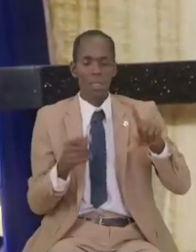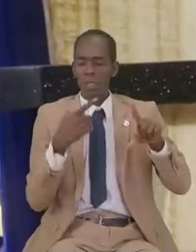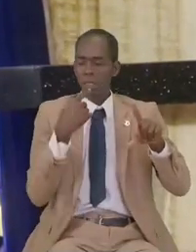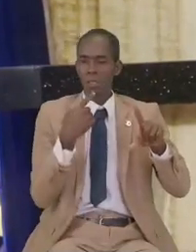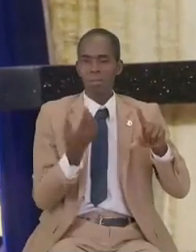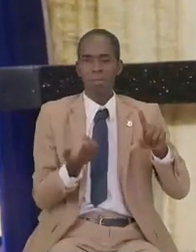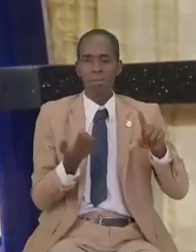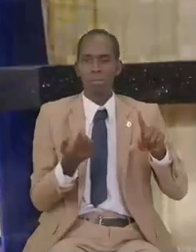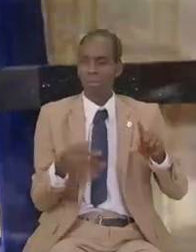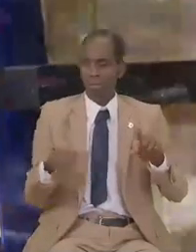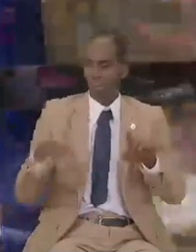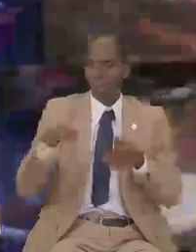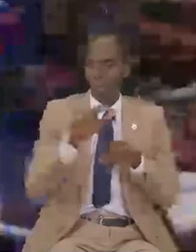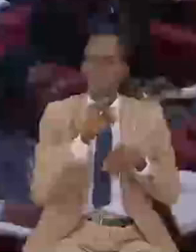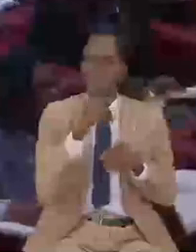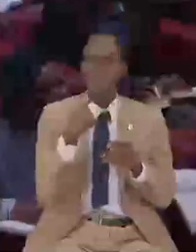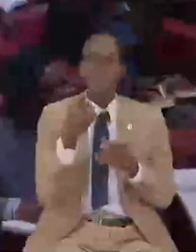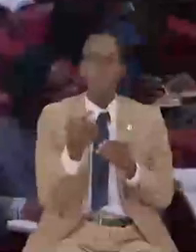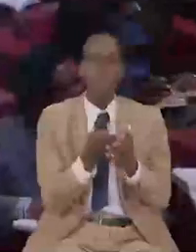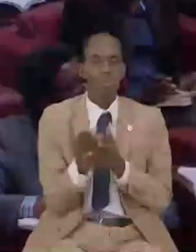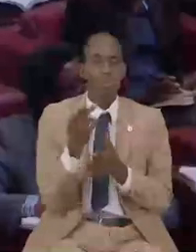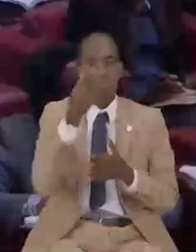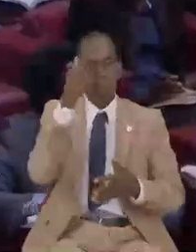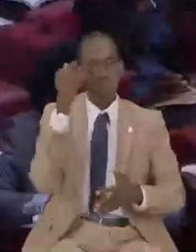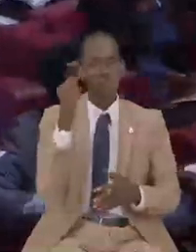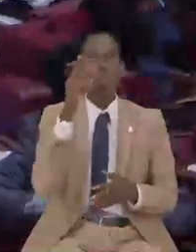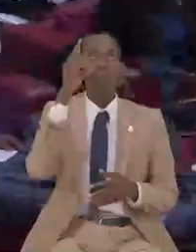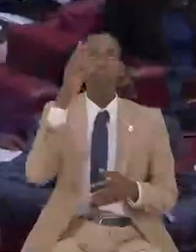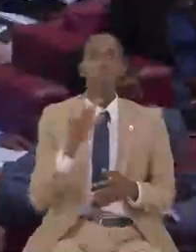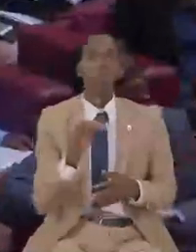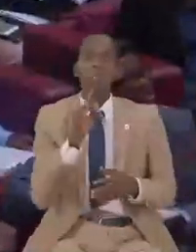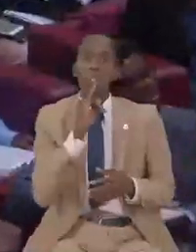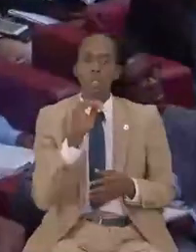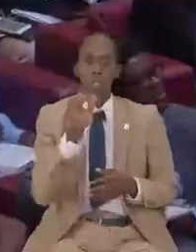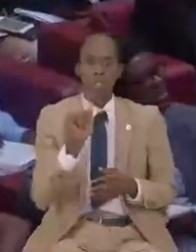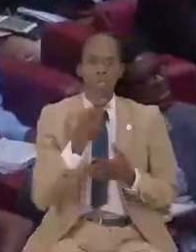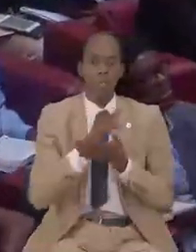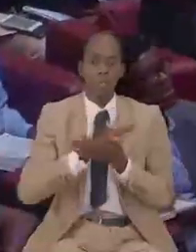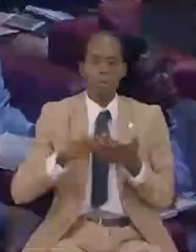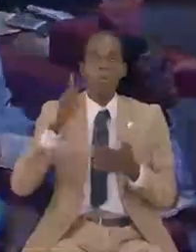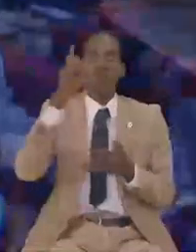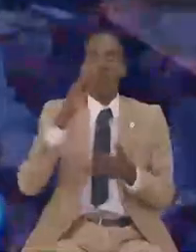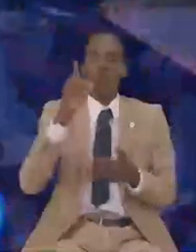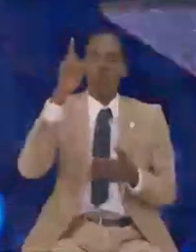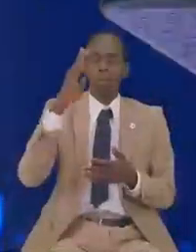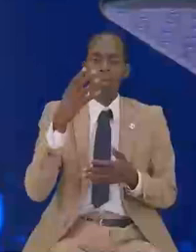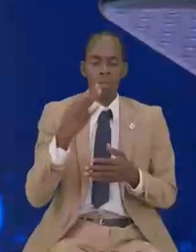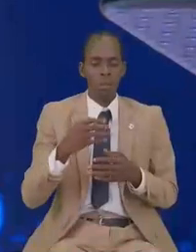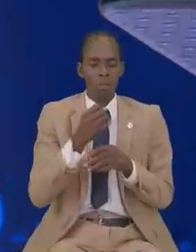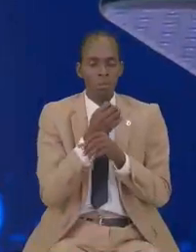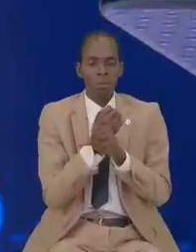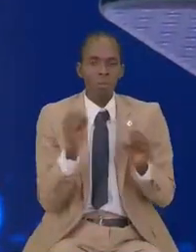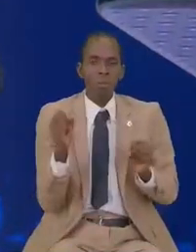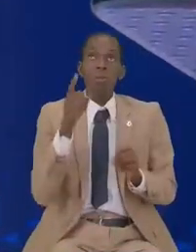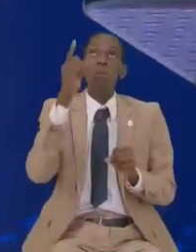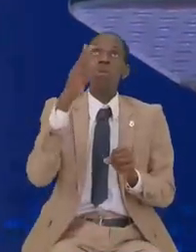que, mais Jérémie a dit qu'on ne vous dit pas la vérité, car Dieu est un Dieu saint, c'est un Dieu de justice, Dieu est un Dieu